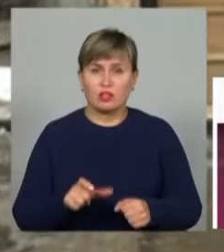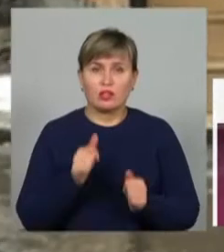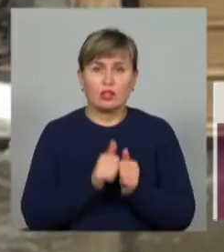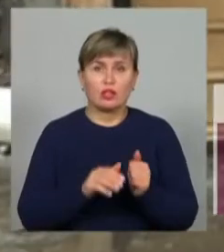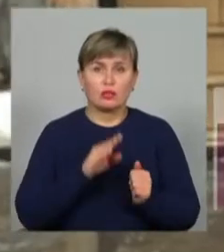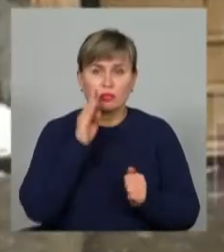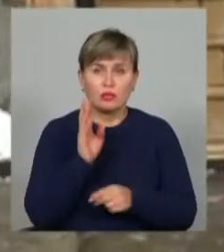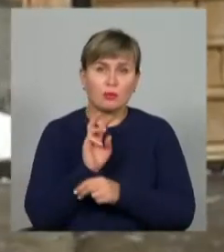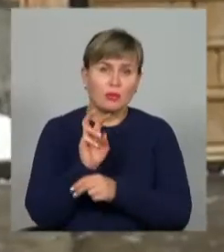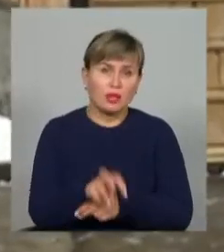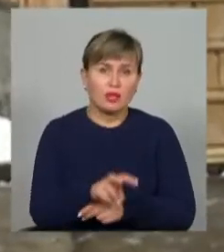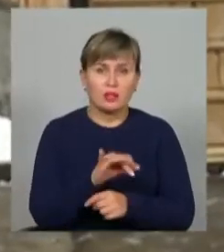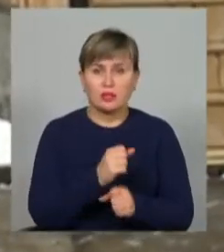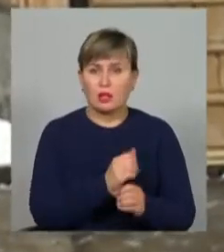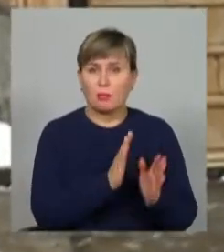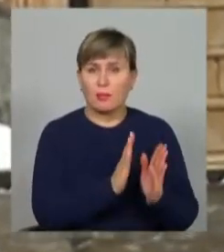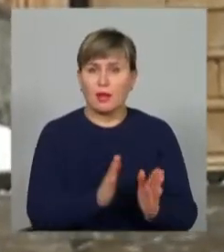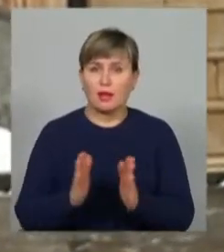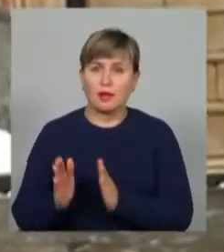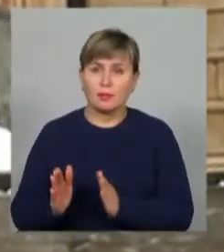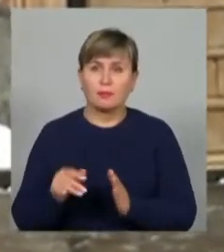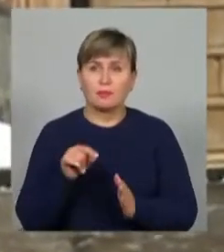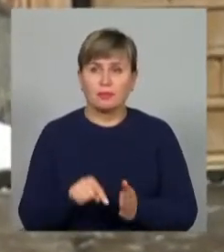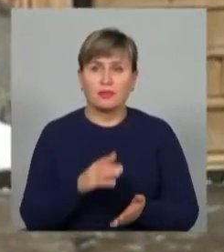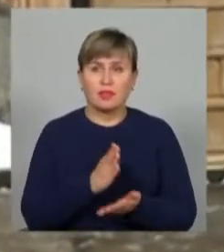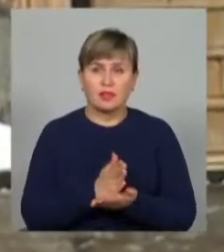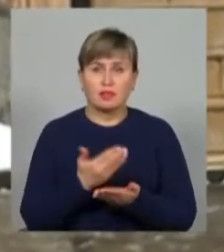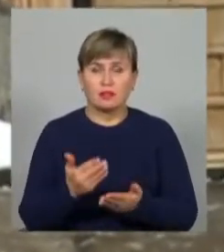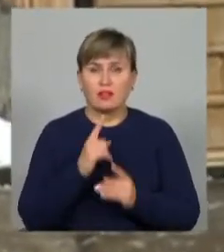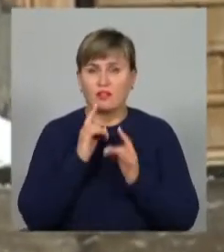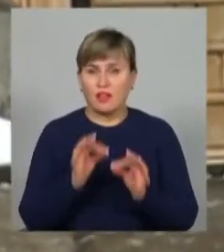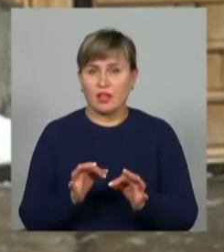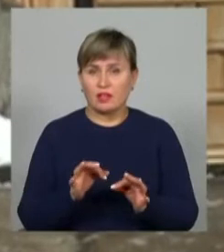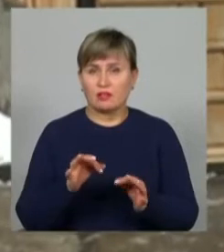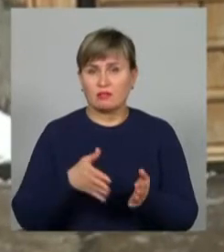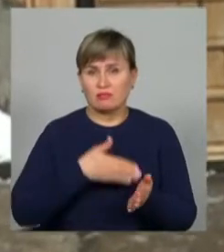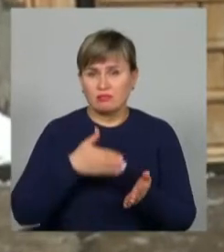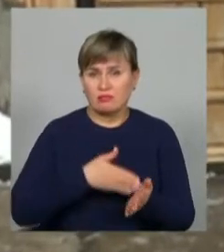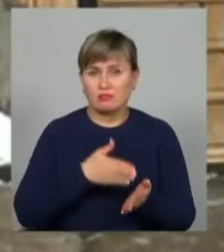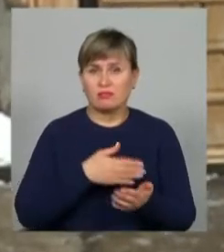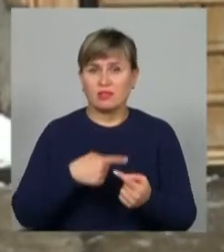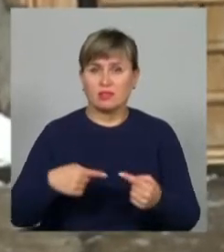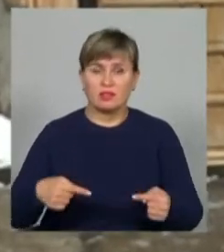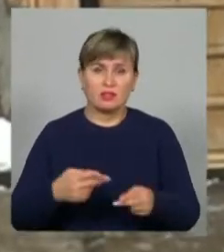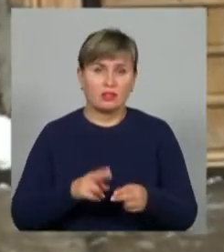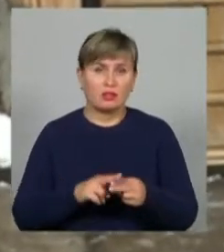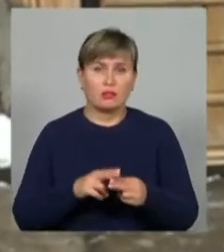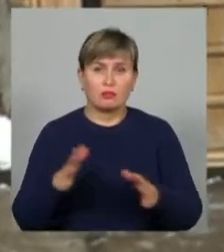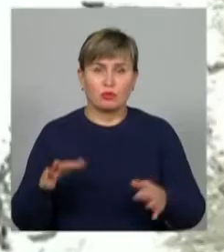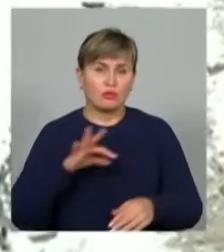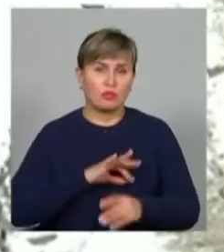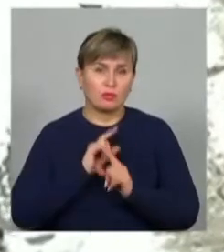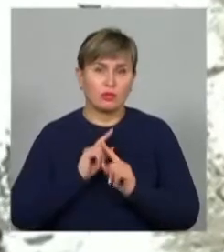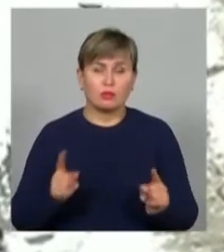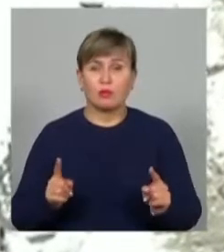утро он приходил и наводил здесь порядок. Тут все еще находятся его верные помощники, совок и метла, которыми он, к сожалению, уже не воспользуется.